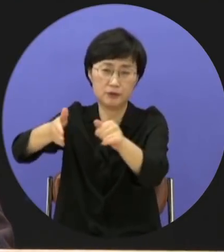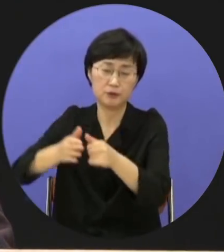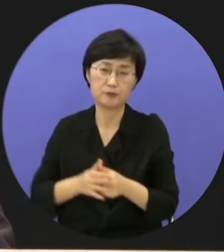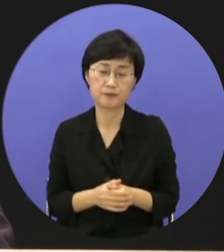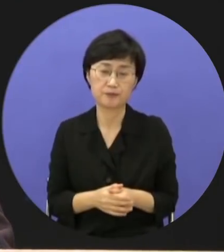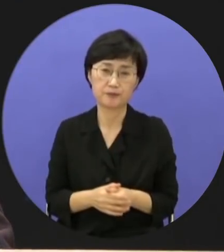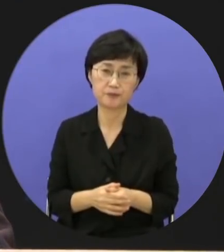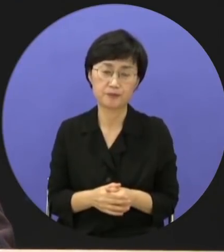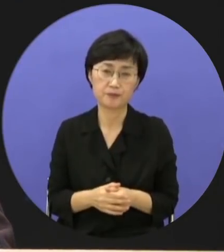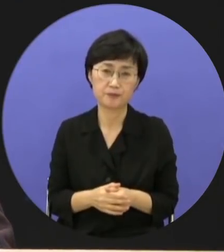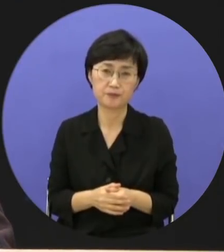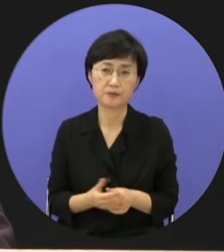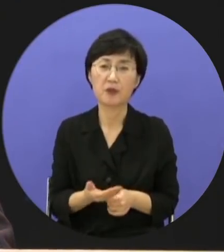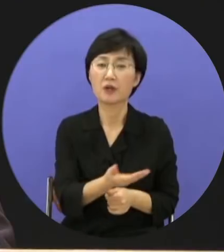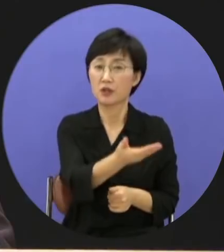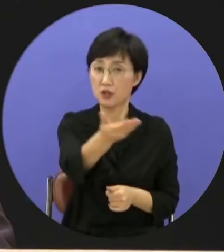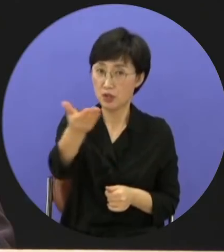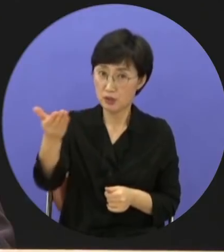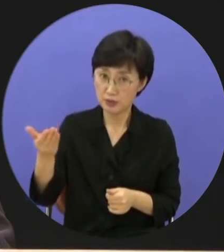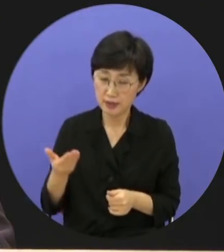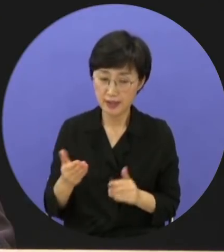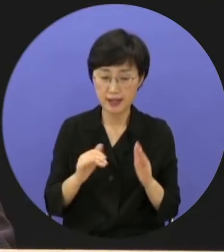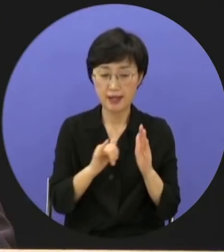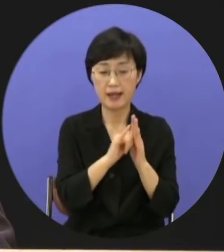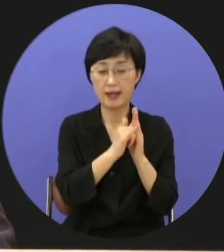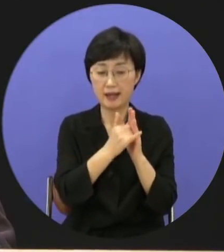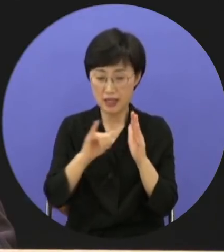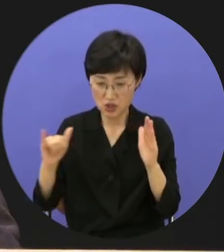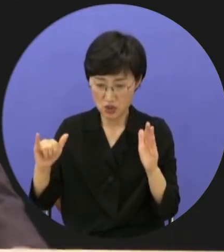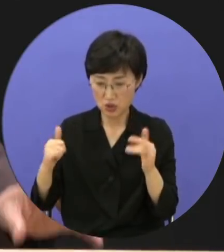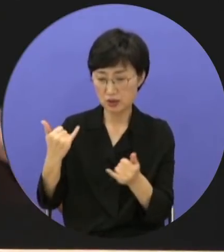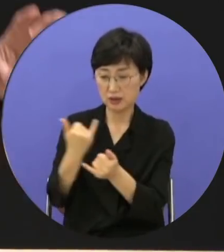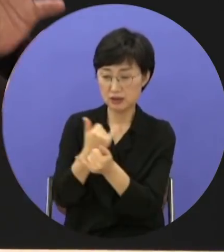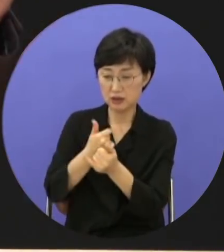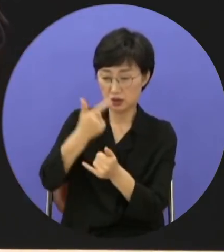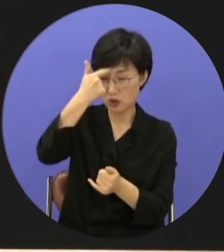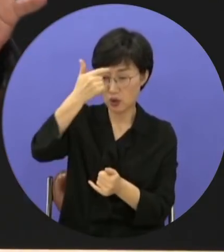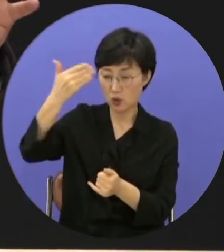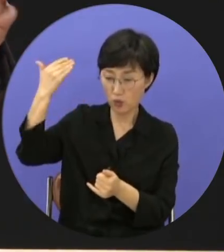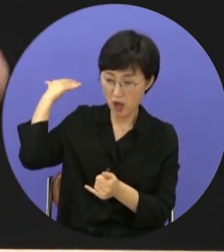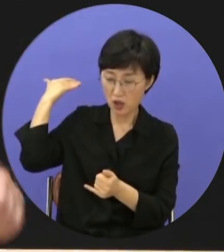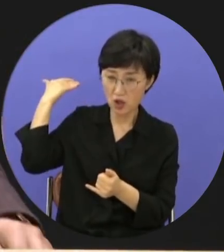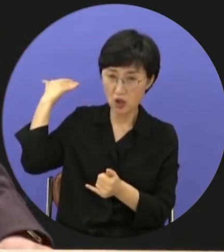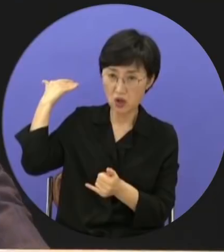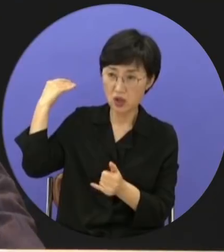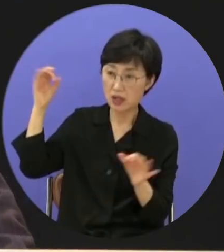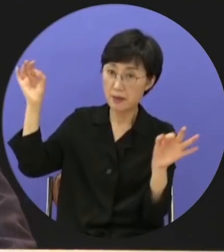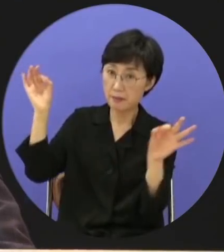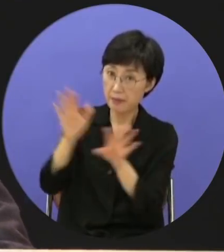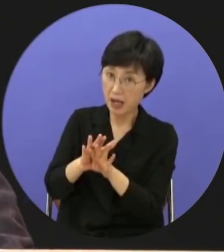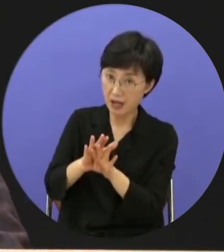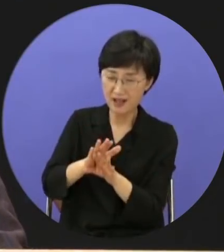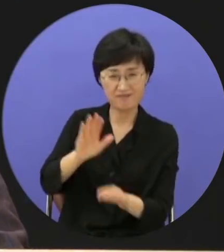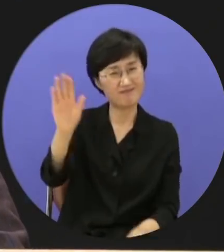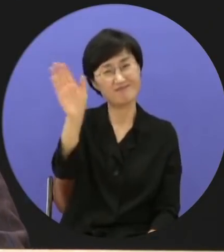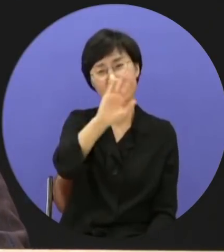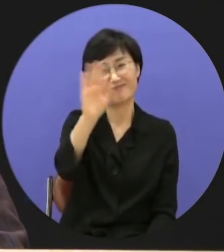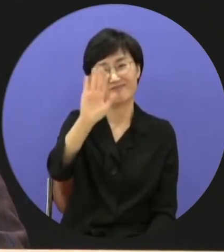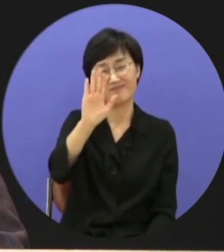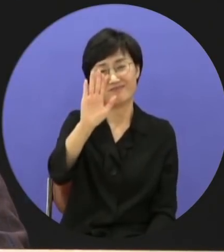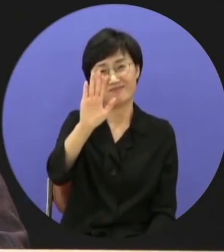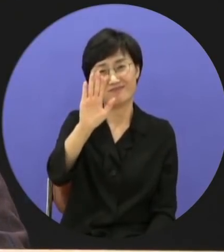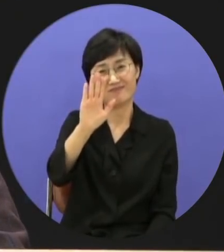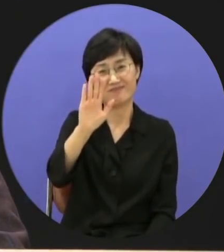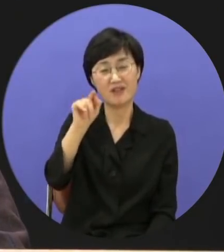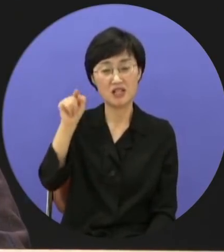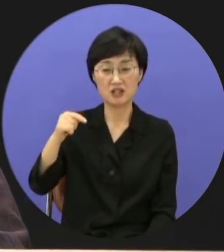always Christmas. 여러분의 가문, 과거 없어지지 않습니다. 여러분에게 오게 돼 있어요. 후손에 가게 돼 그거 끊어야 되는 겁니다. And